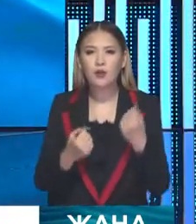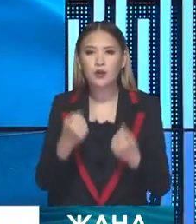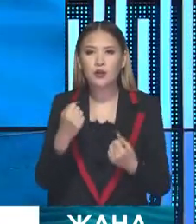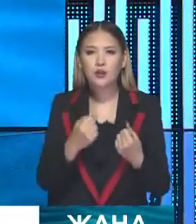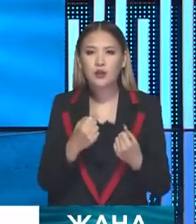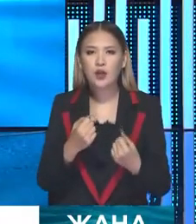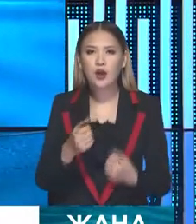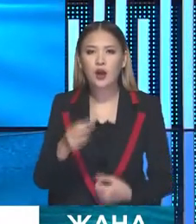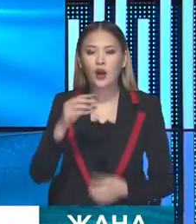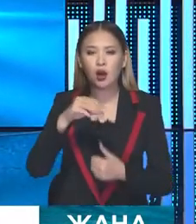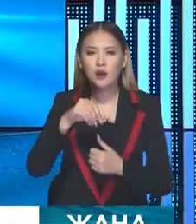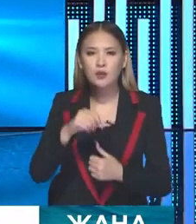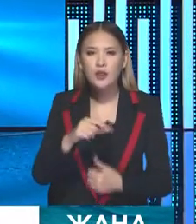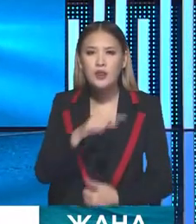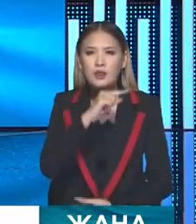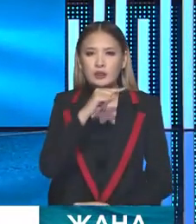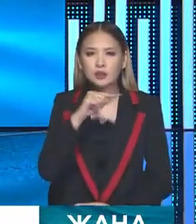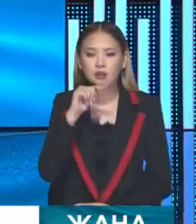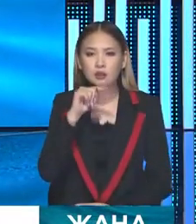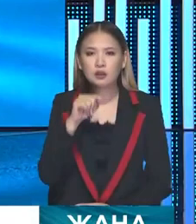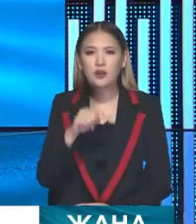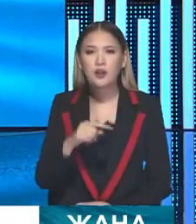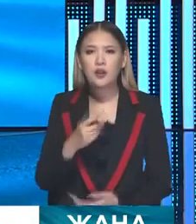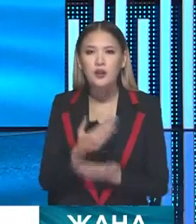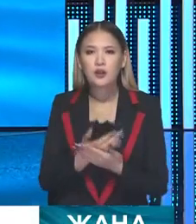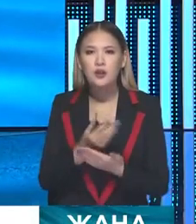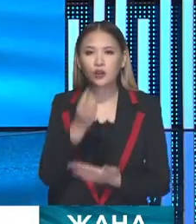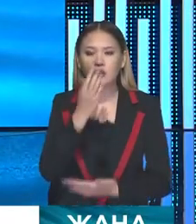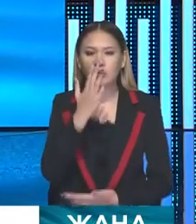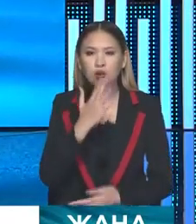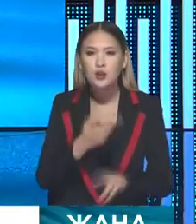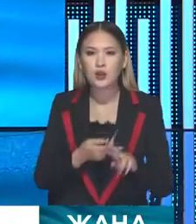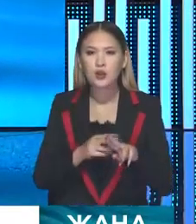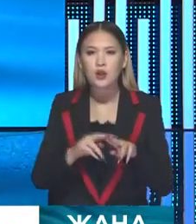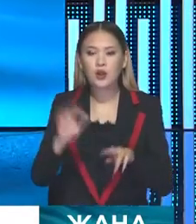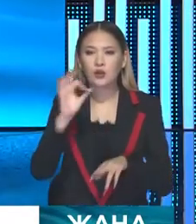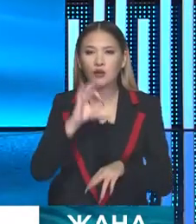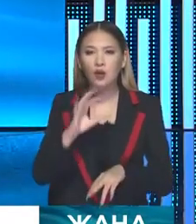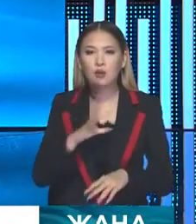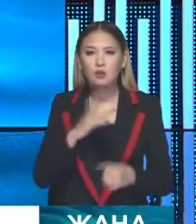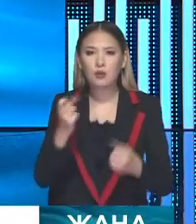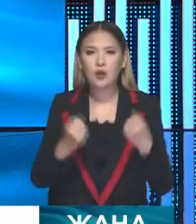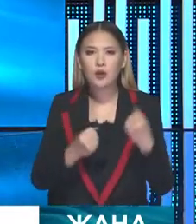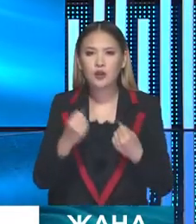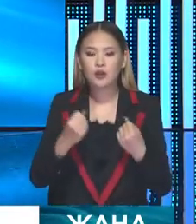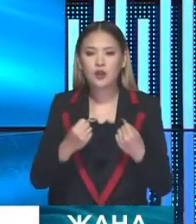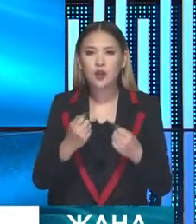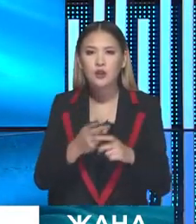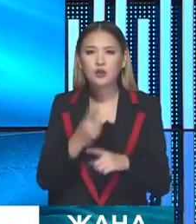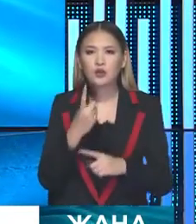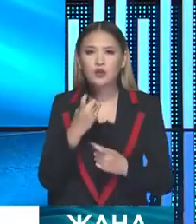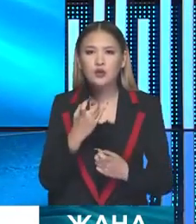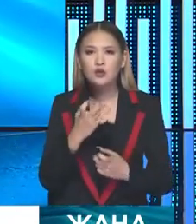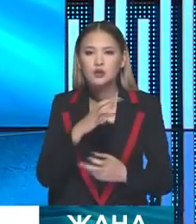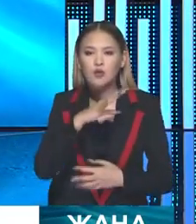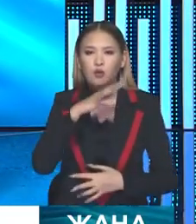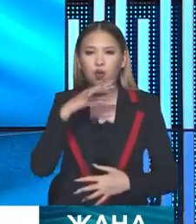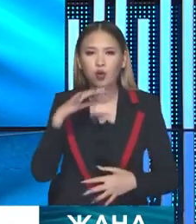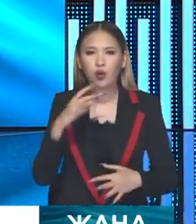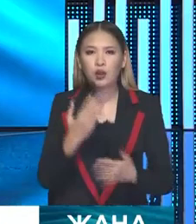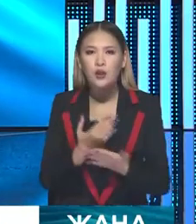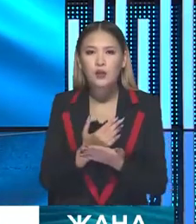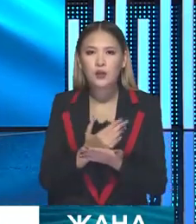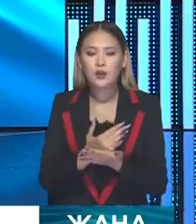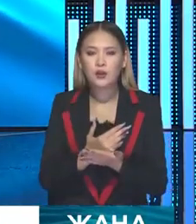білеміз. Армениядан, Ресейден, Жапониядан да әкелініп жатыр. Жалпы бұл көліктердің көбісінің, жүздеген мың деп жатырмыз енді бейресми